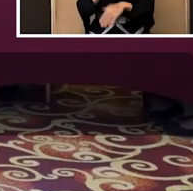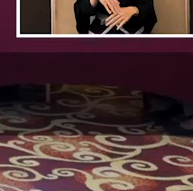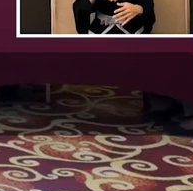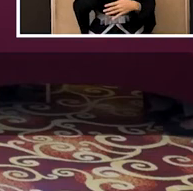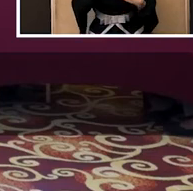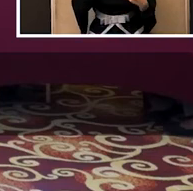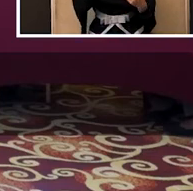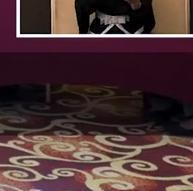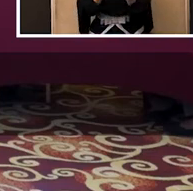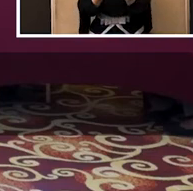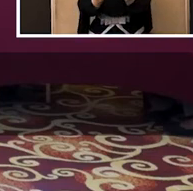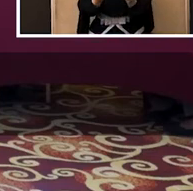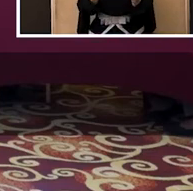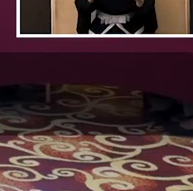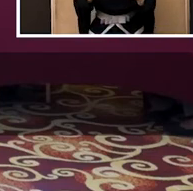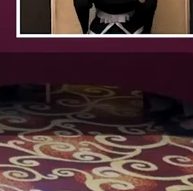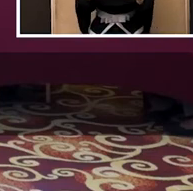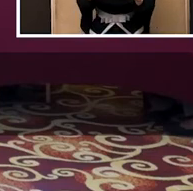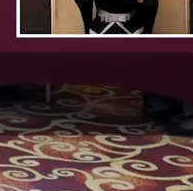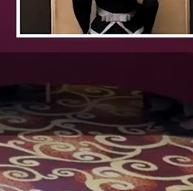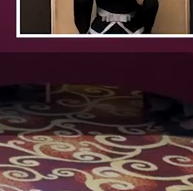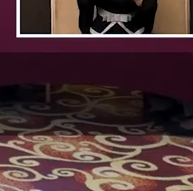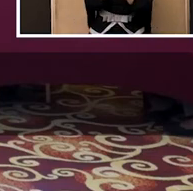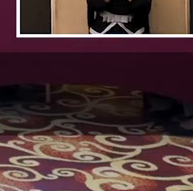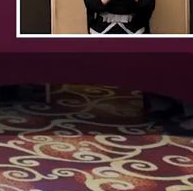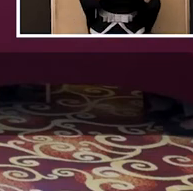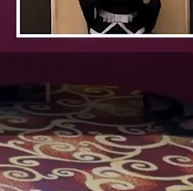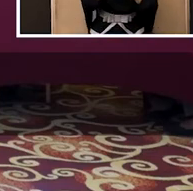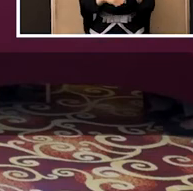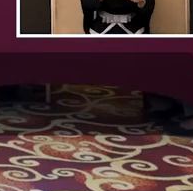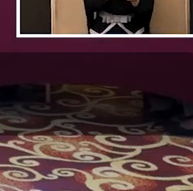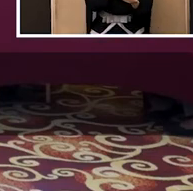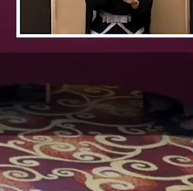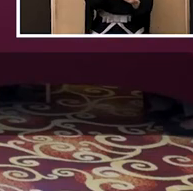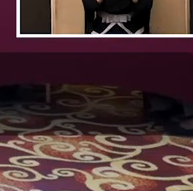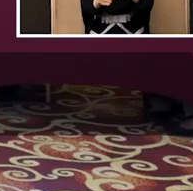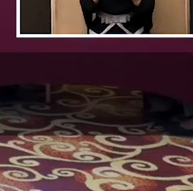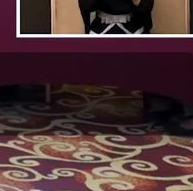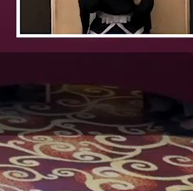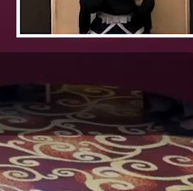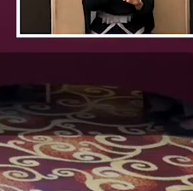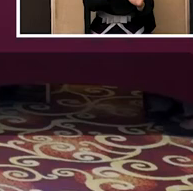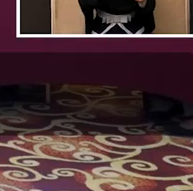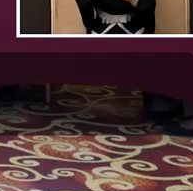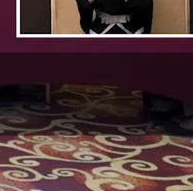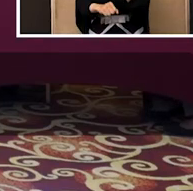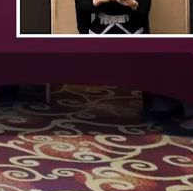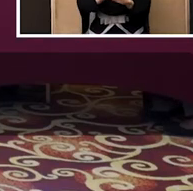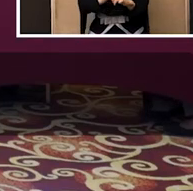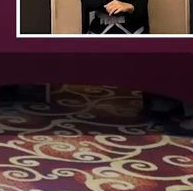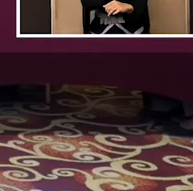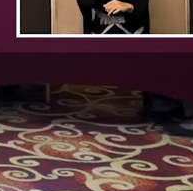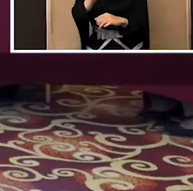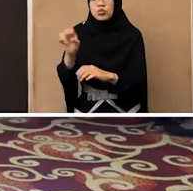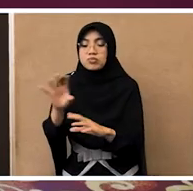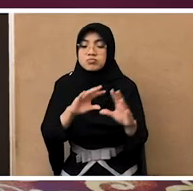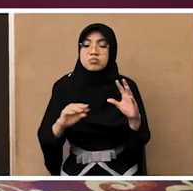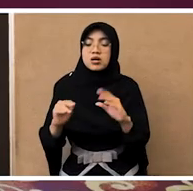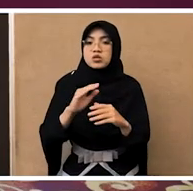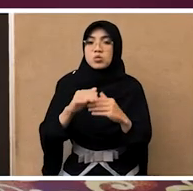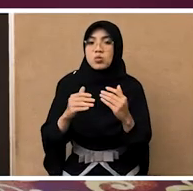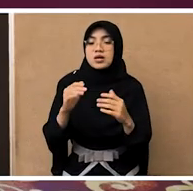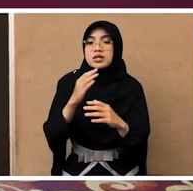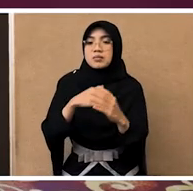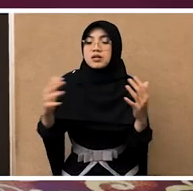dan ini terbukti dari banyak produk hukum ya menurut 8 2016 PP 39 2020 di mana pembahasannya menghadirkan teman-teman